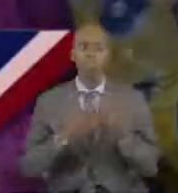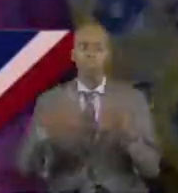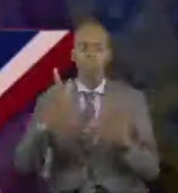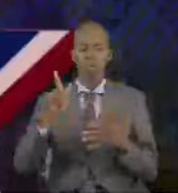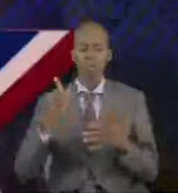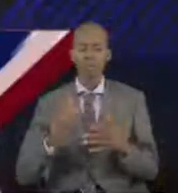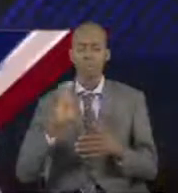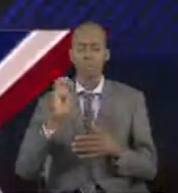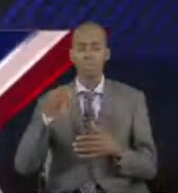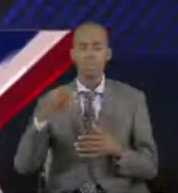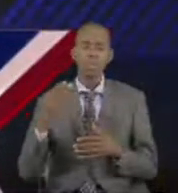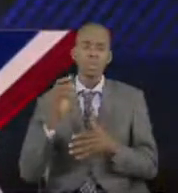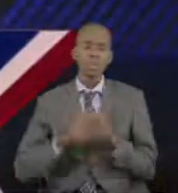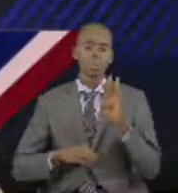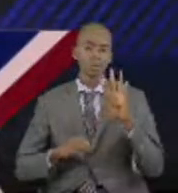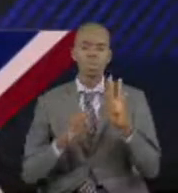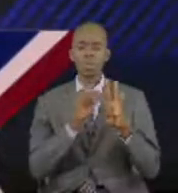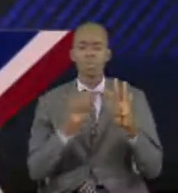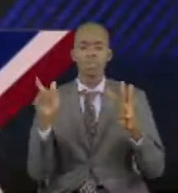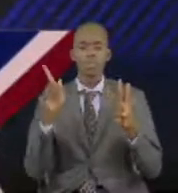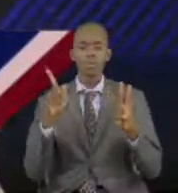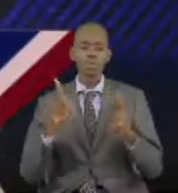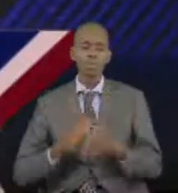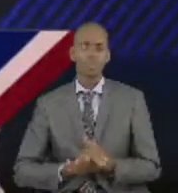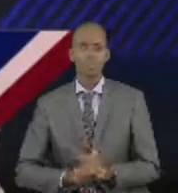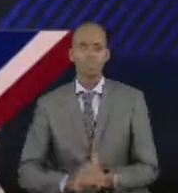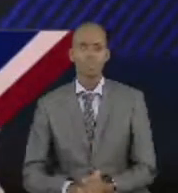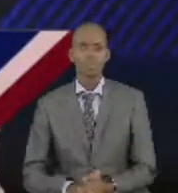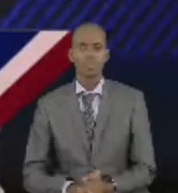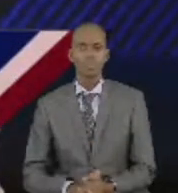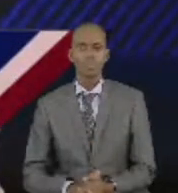verset 21. Éphésiens chapitre 4, verset